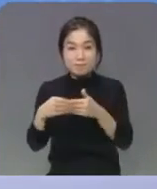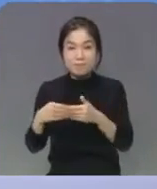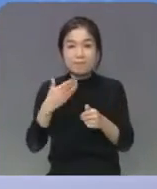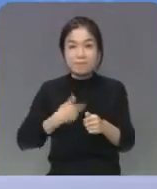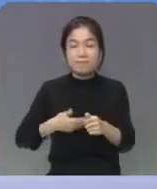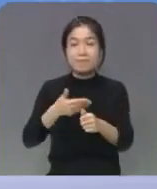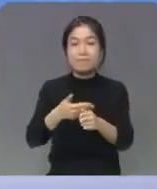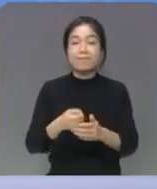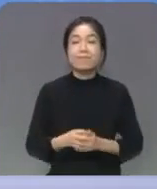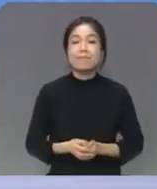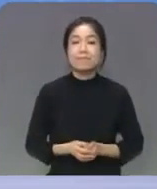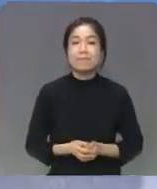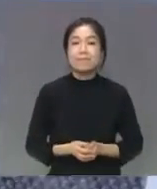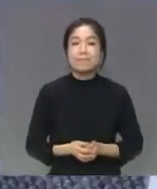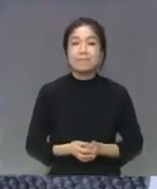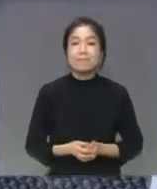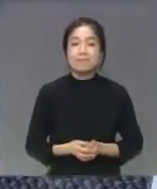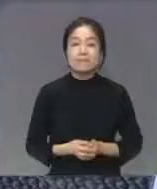기자입니다